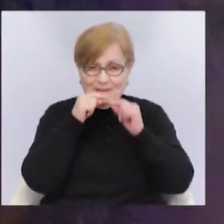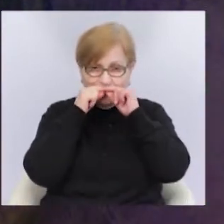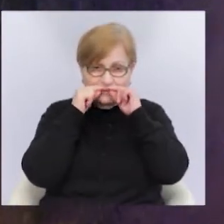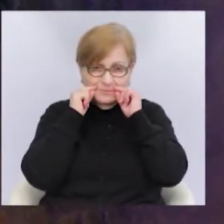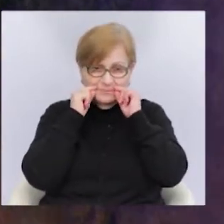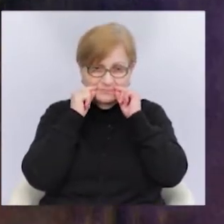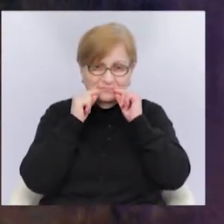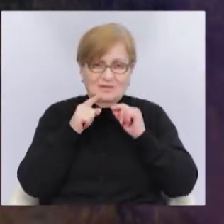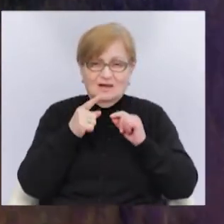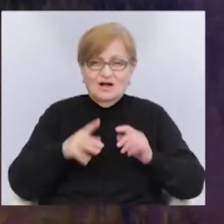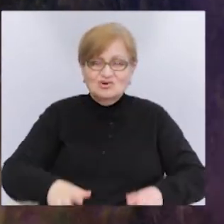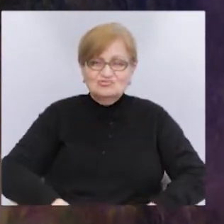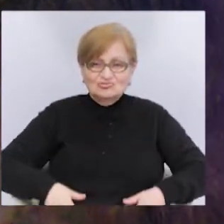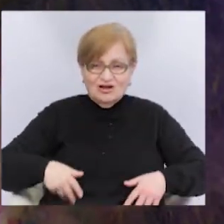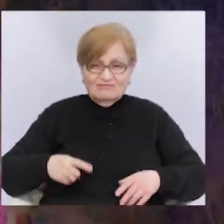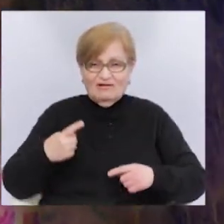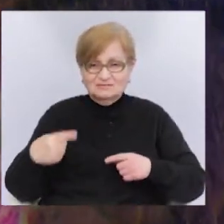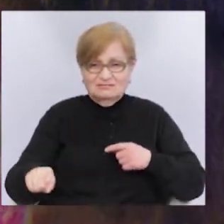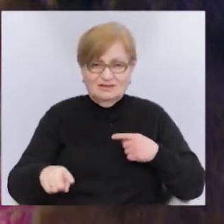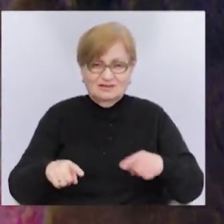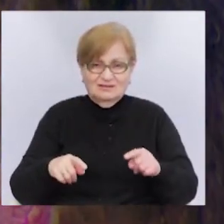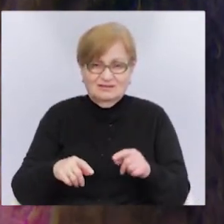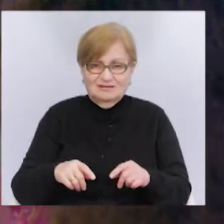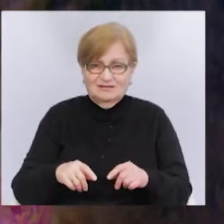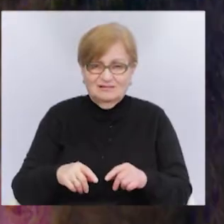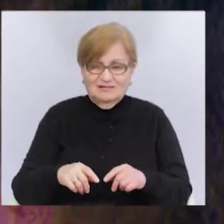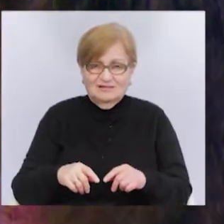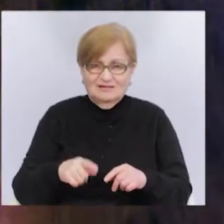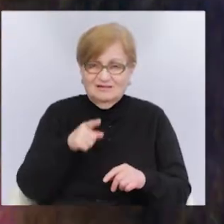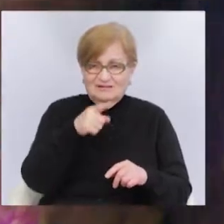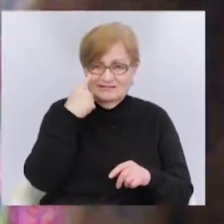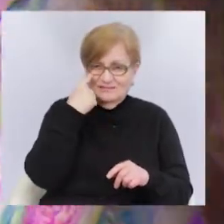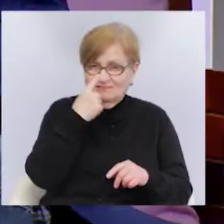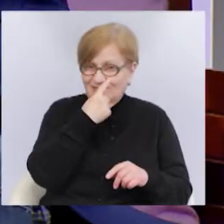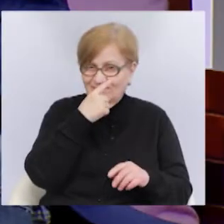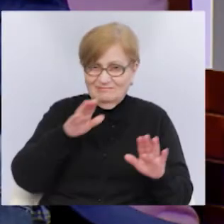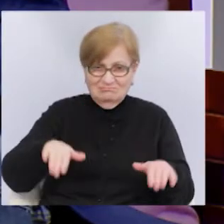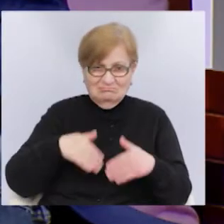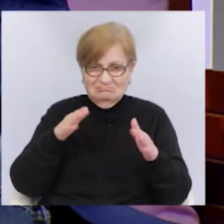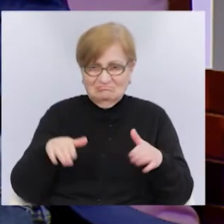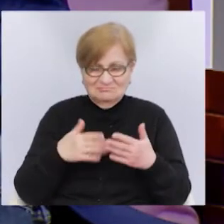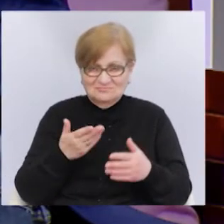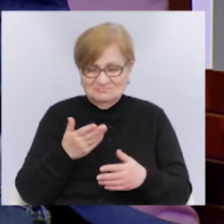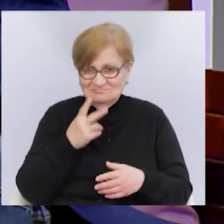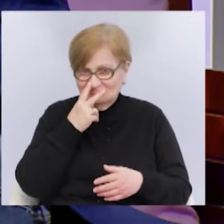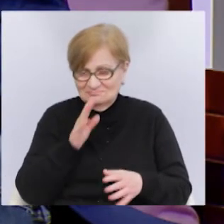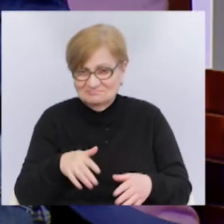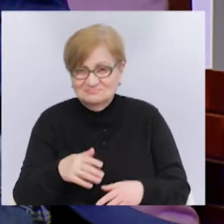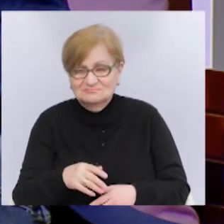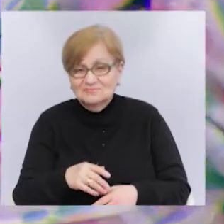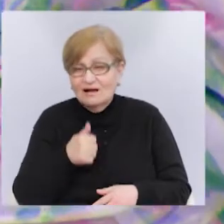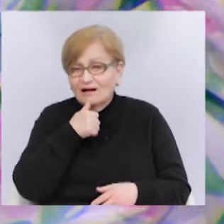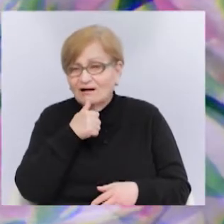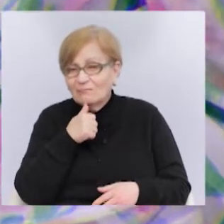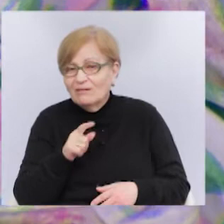ულაშებიანი და ამასაც ცალცალი შარვალია ძია, ხო? სად უნდა წავიდეს? ცალცალი. ამას თვალები არ უჩანს. აბა, აბა,